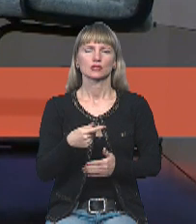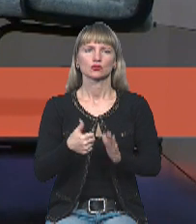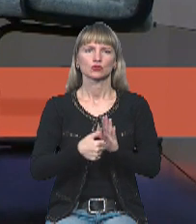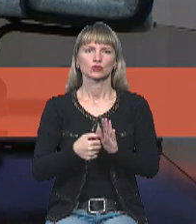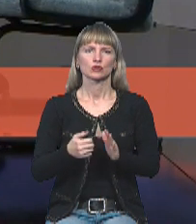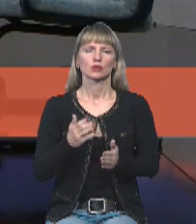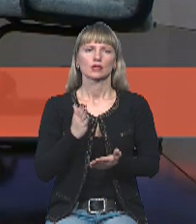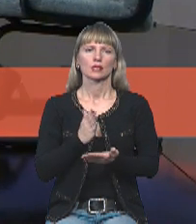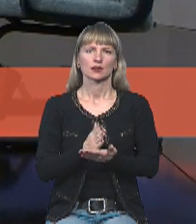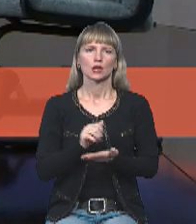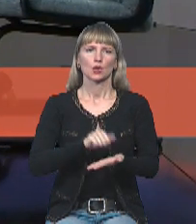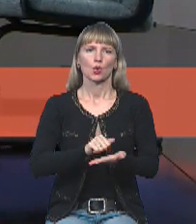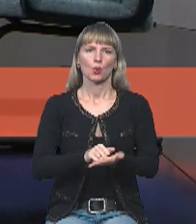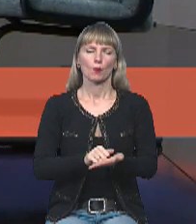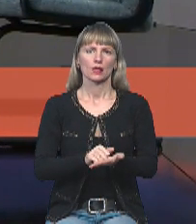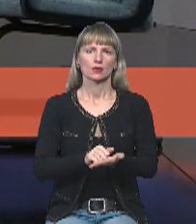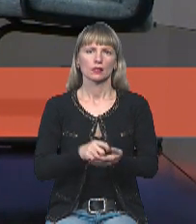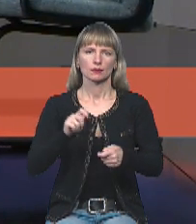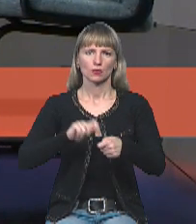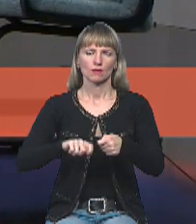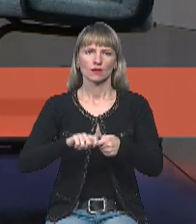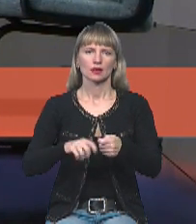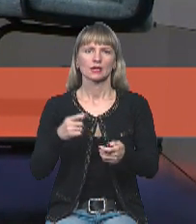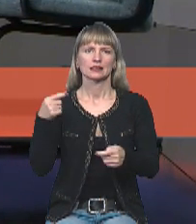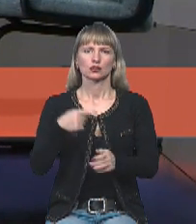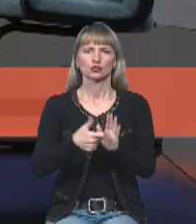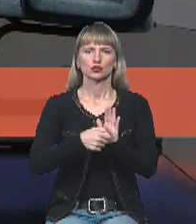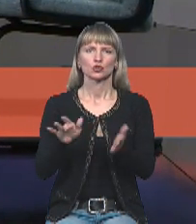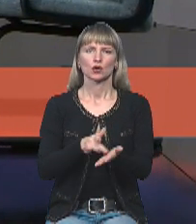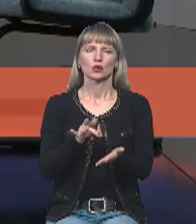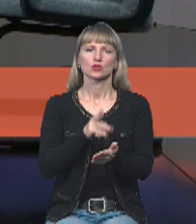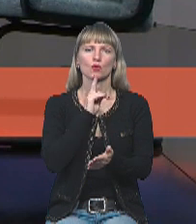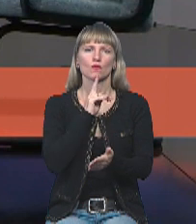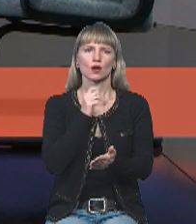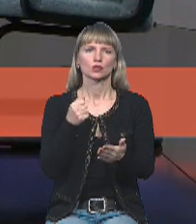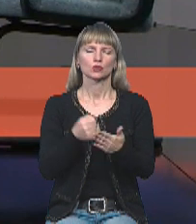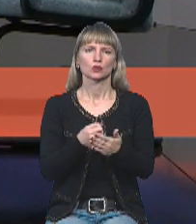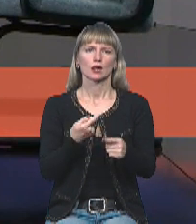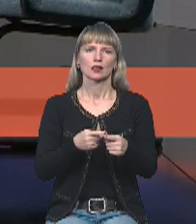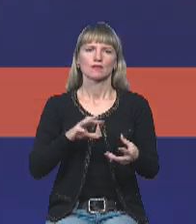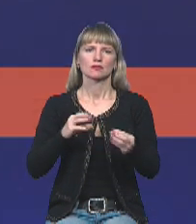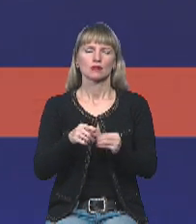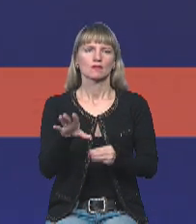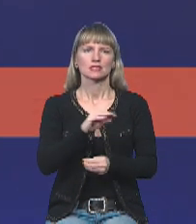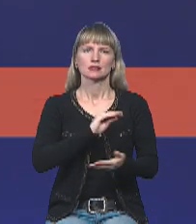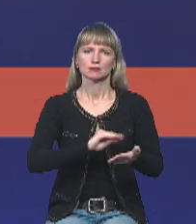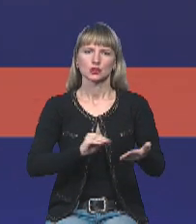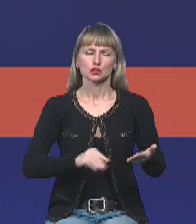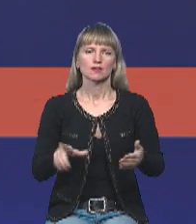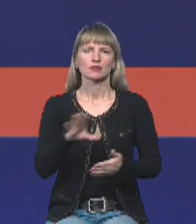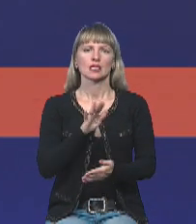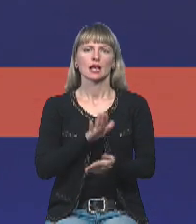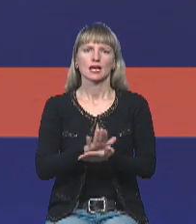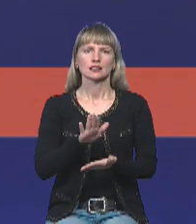документ аналізу ситуації. Є 1600 сторінок зауважень до звіту, вони всі публікуються, це все